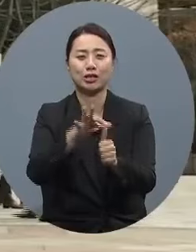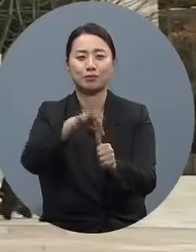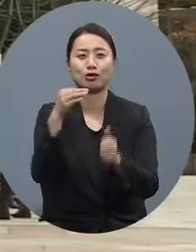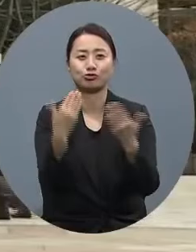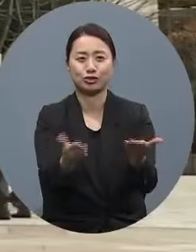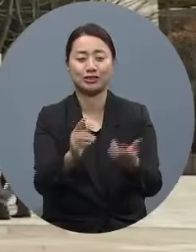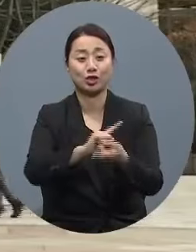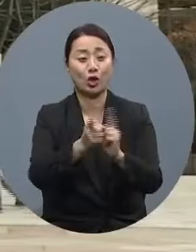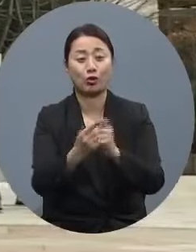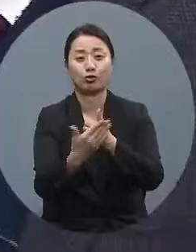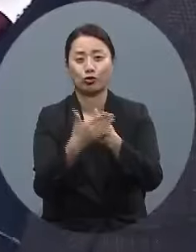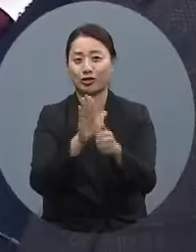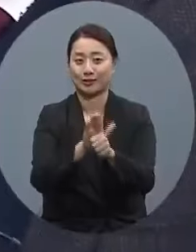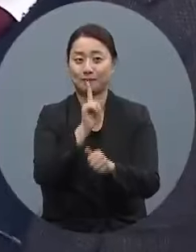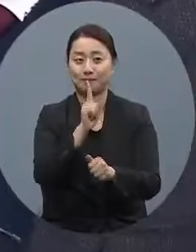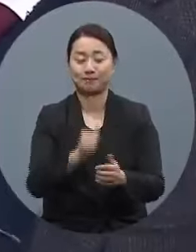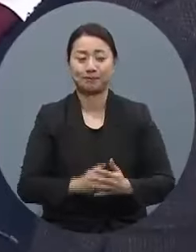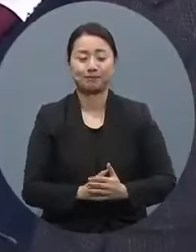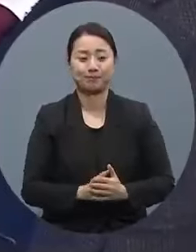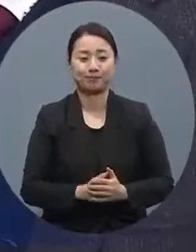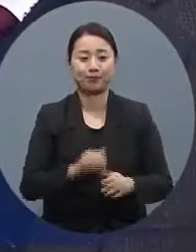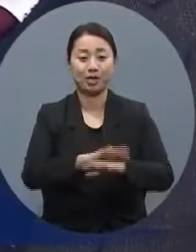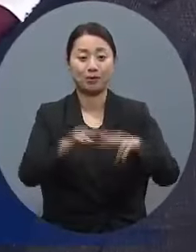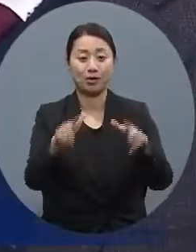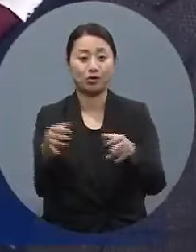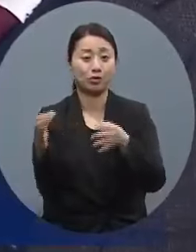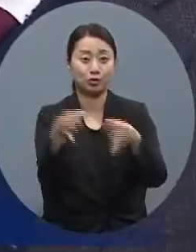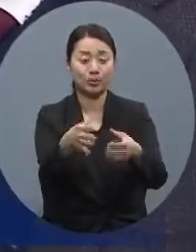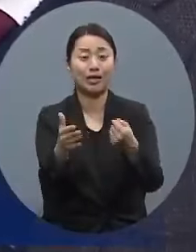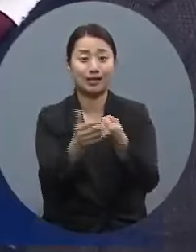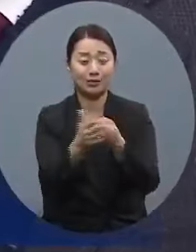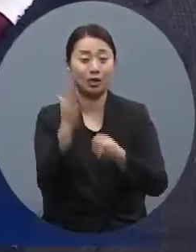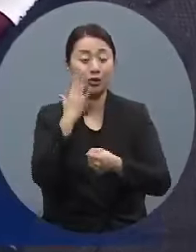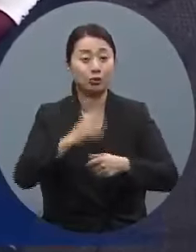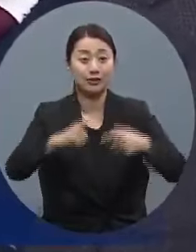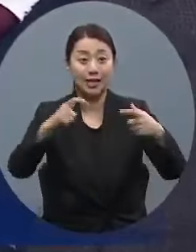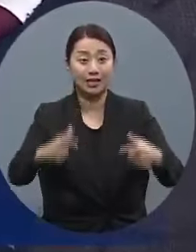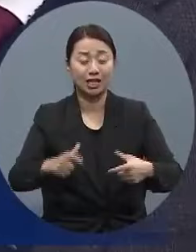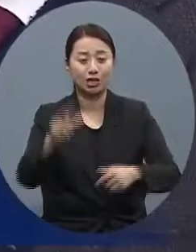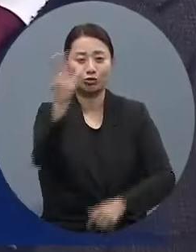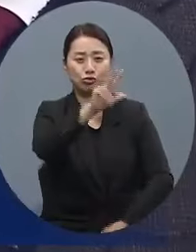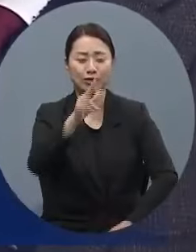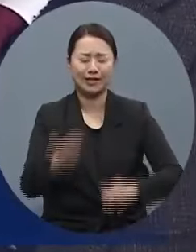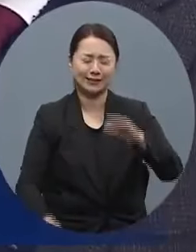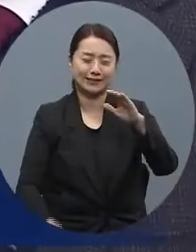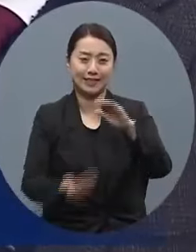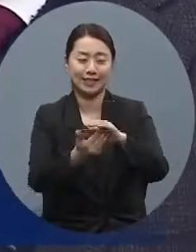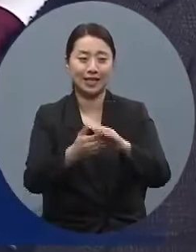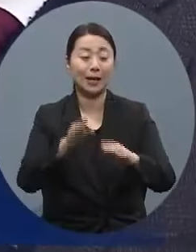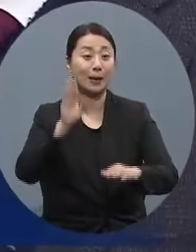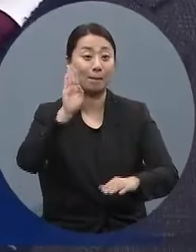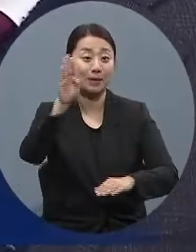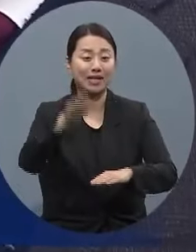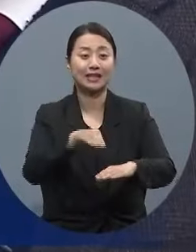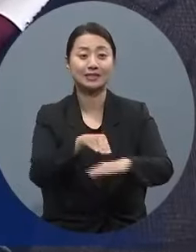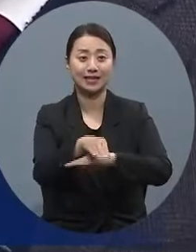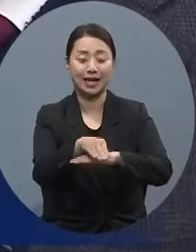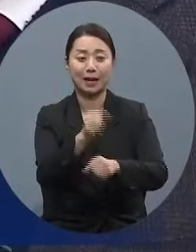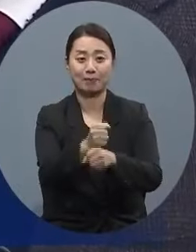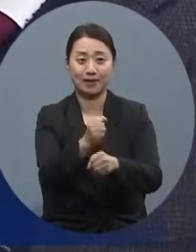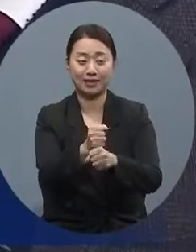협력하기로 했습니다 아 이번 투자 유치로 울산은 국내 최대 규모의 미래차 생산